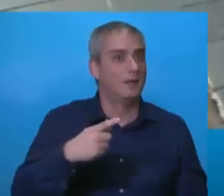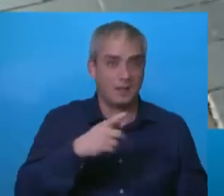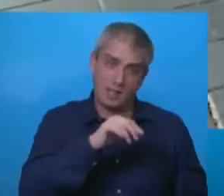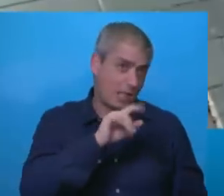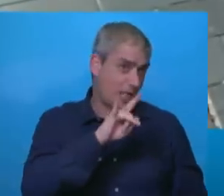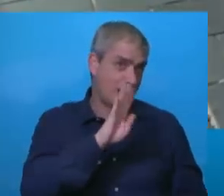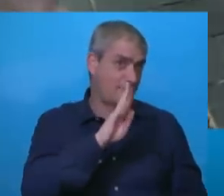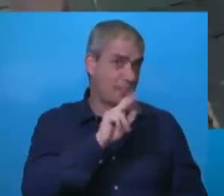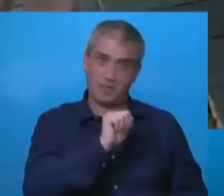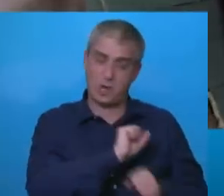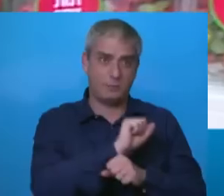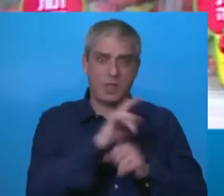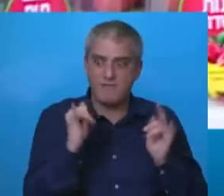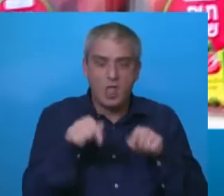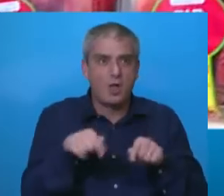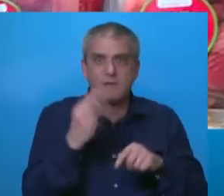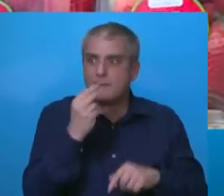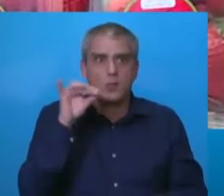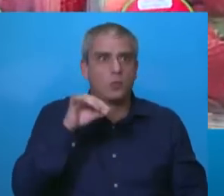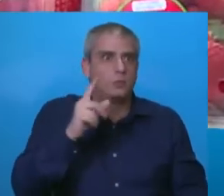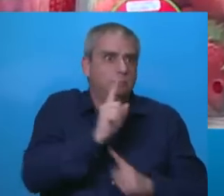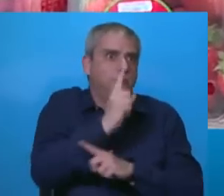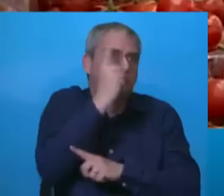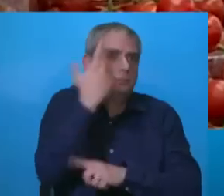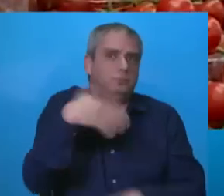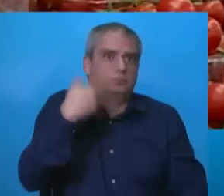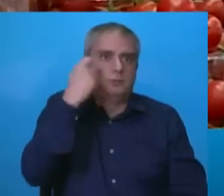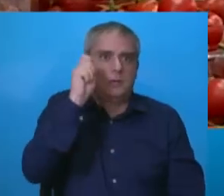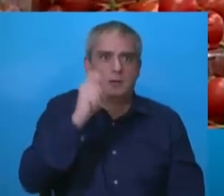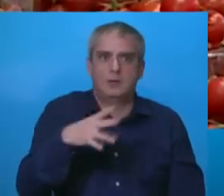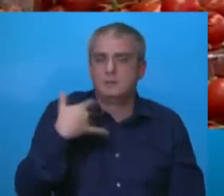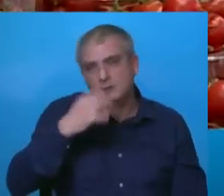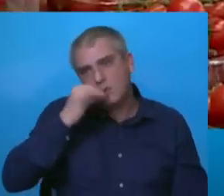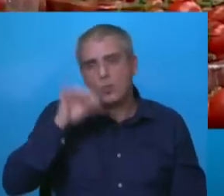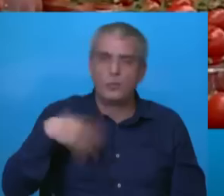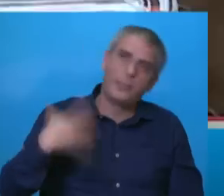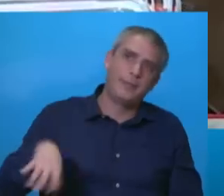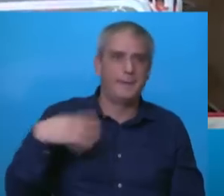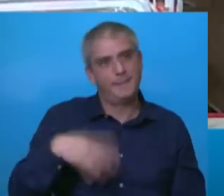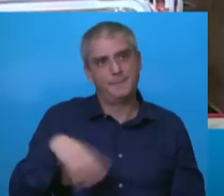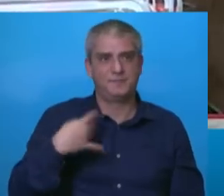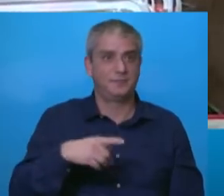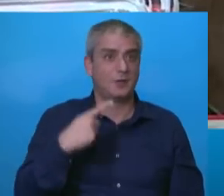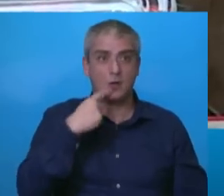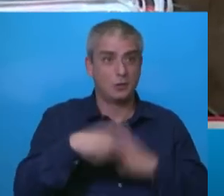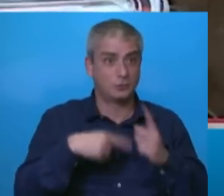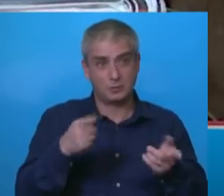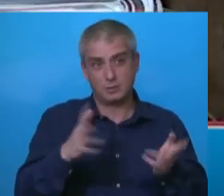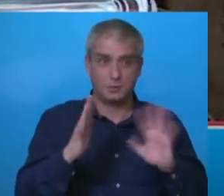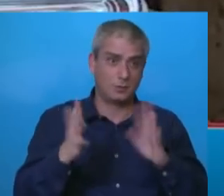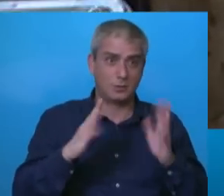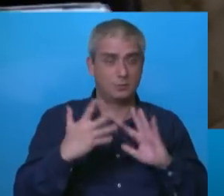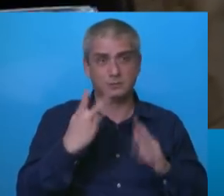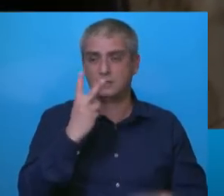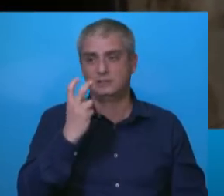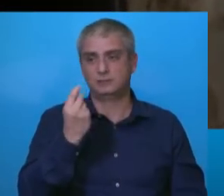אבל כרגע בחורף הזה מחירי התותים גבוהים מאוד. איזה תותים, איזה תותים. כל שנה בזמן כזה זה הולך